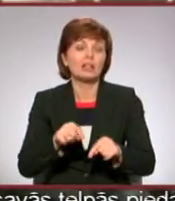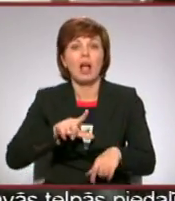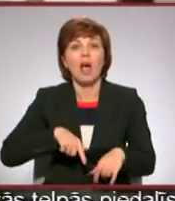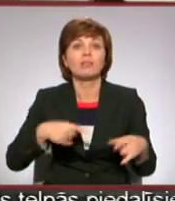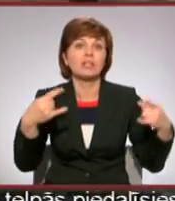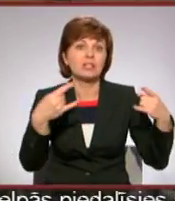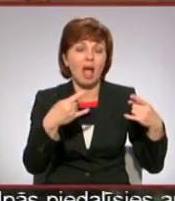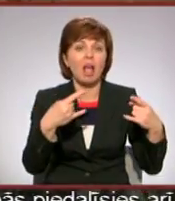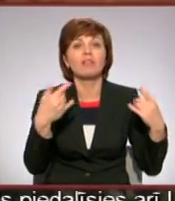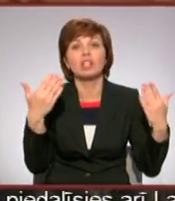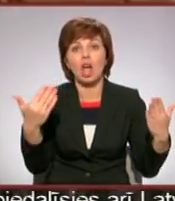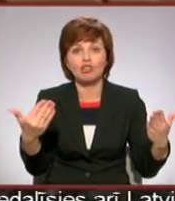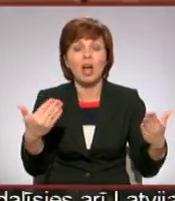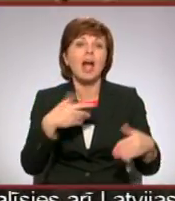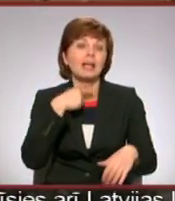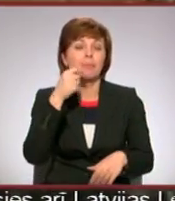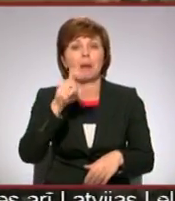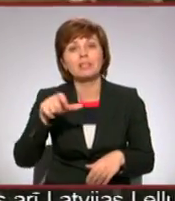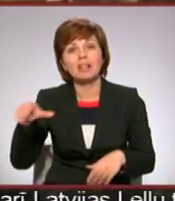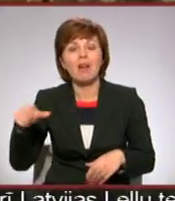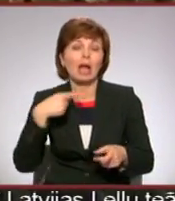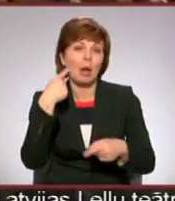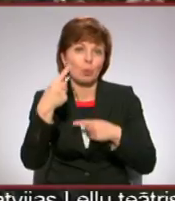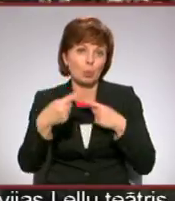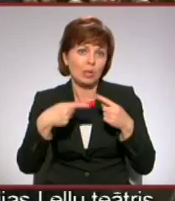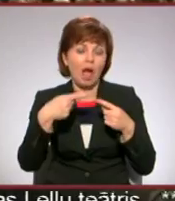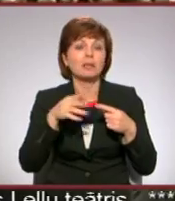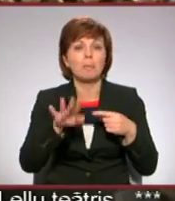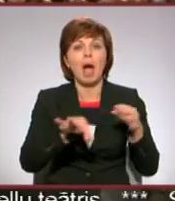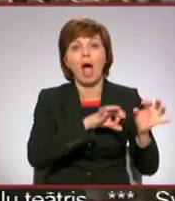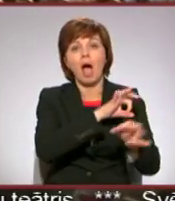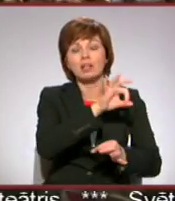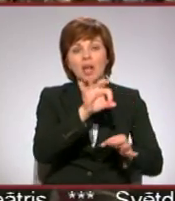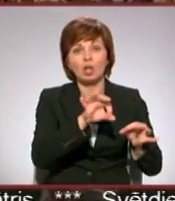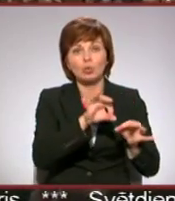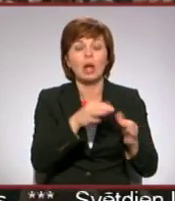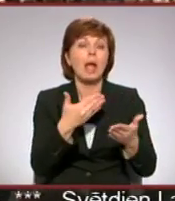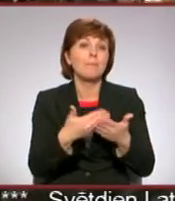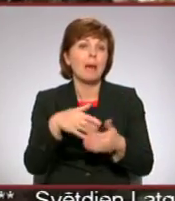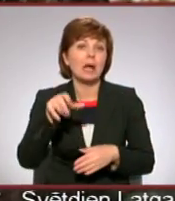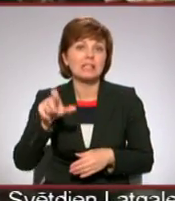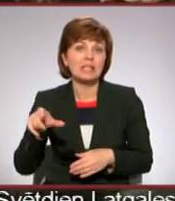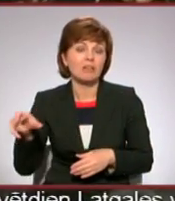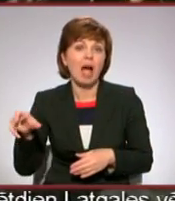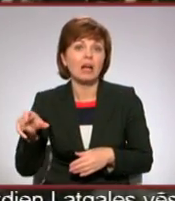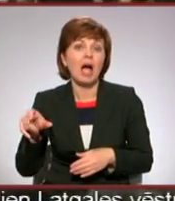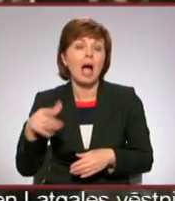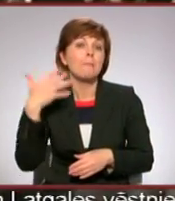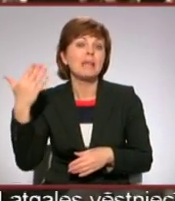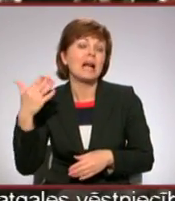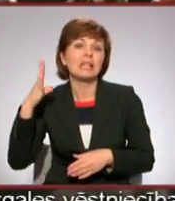televīzijas ēterā, ja mēs gribam ar cilvēkiem runāt par arhitektūru. Un pat, ja cilvēki šajā jaukajā piekdienas